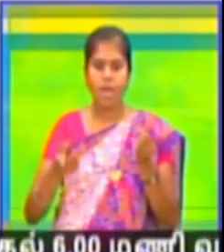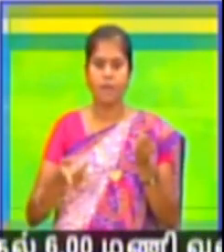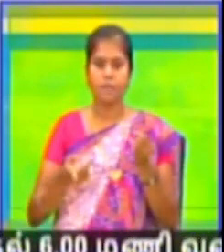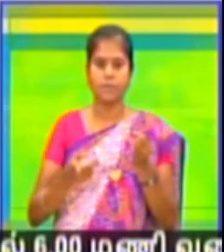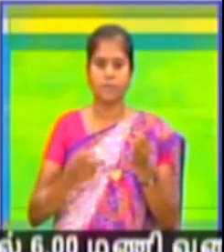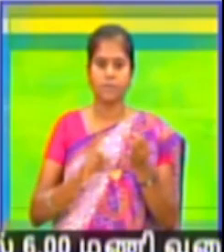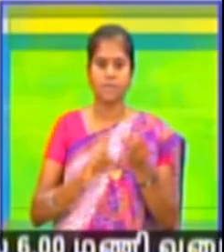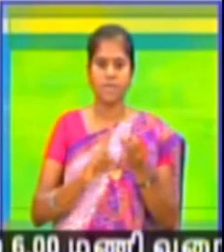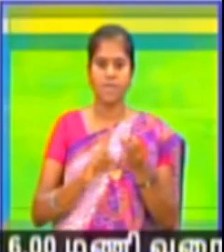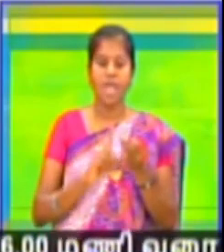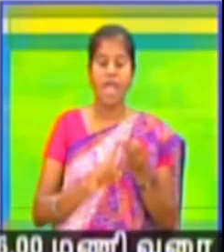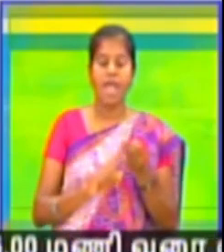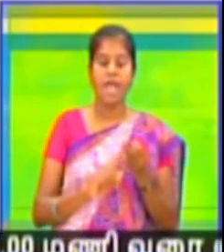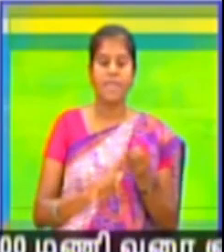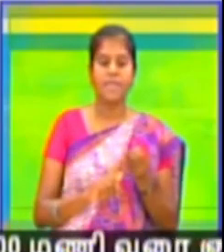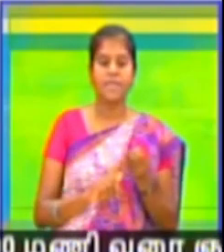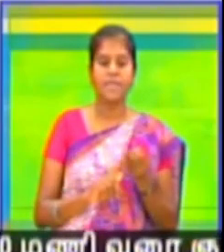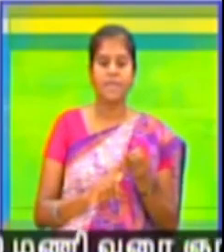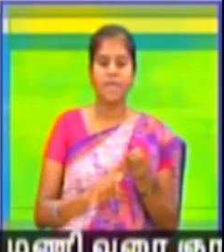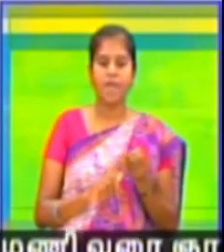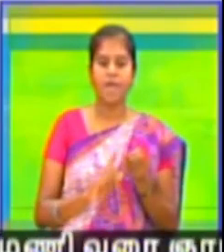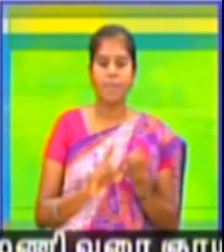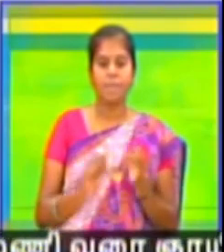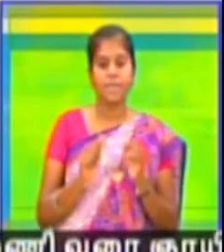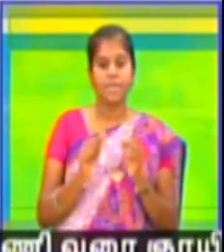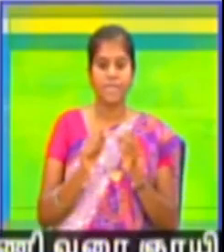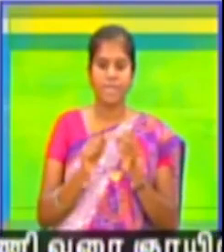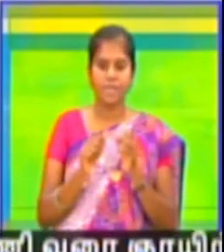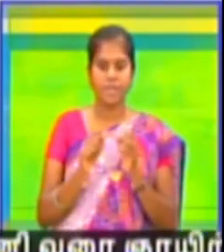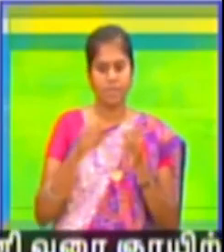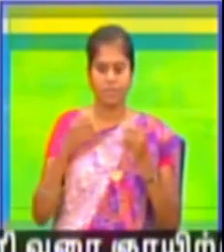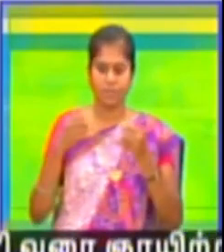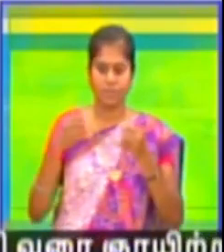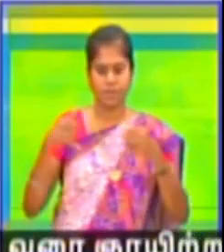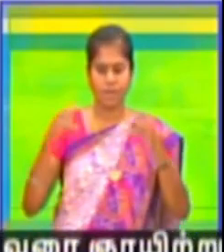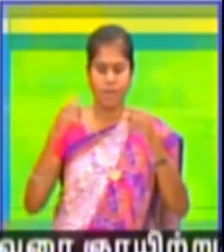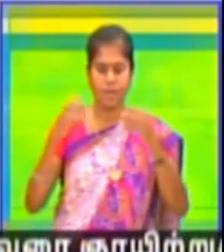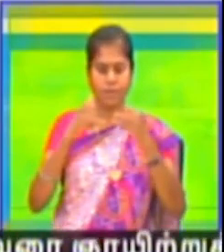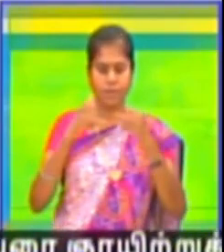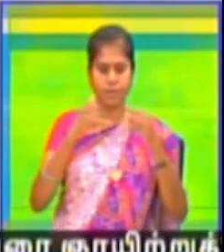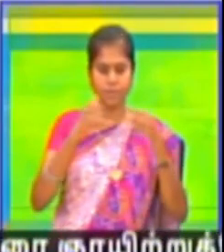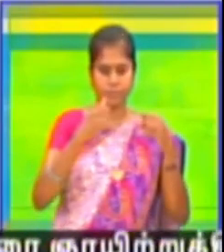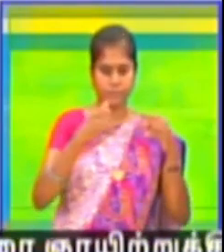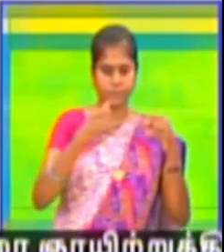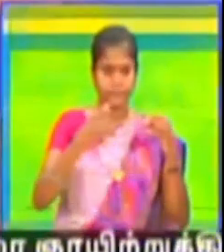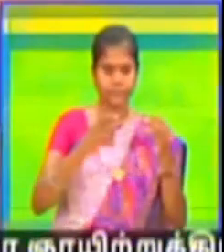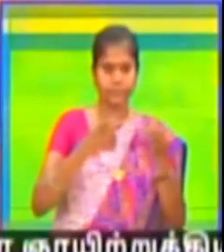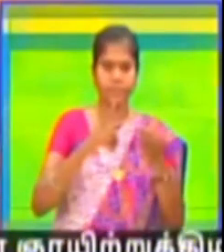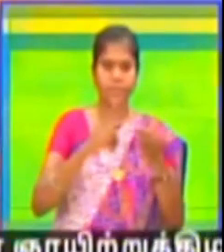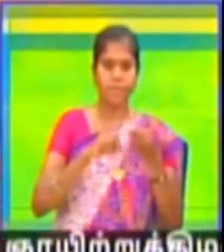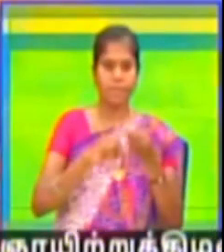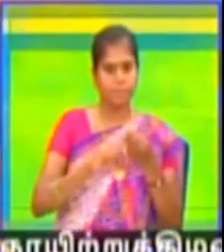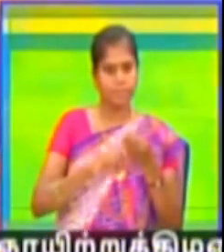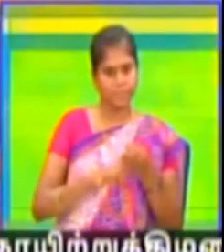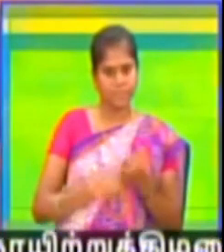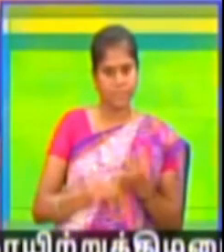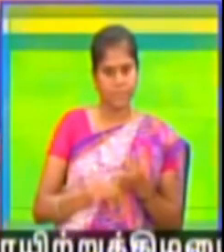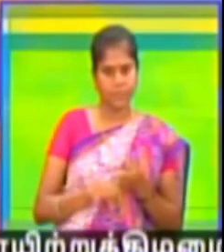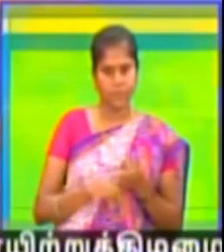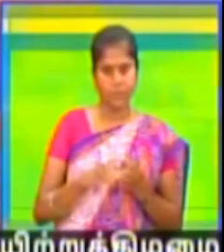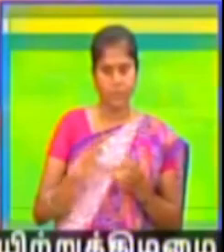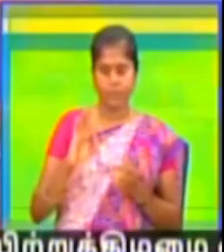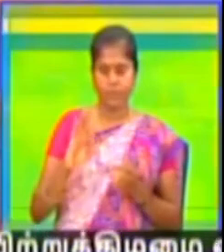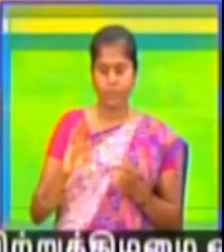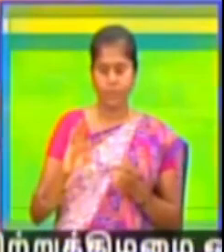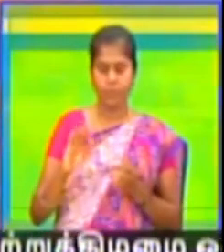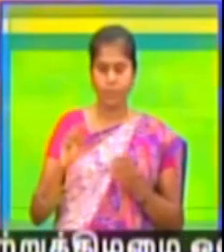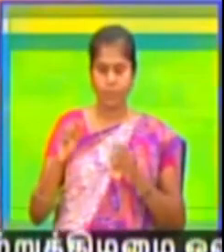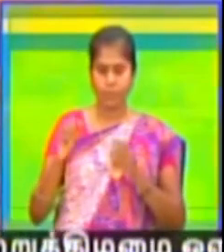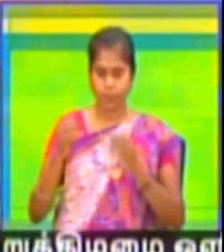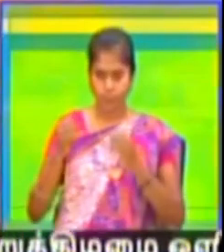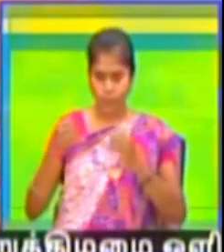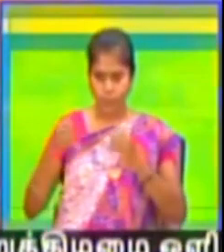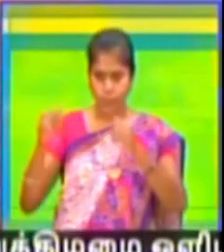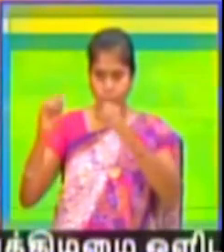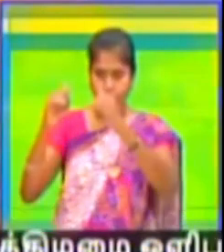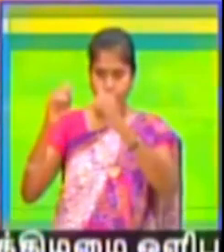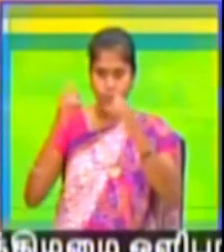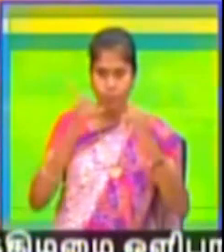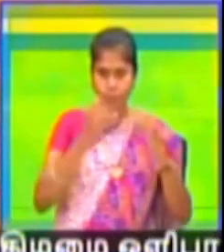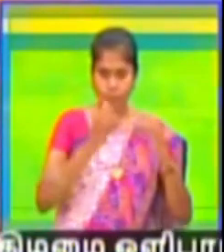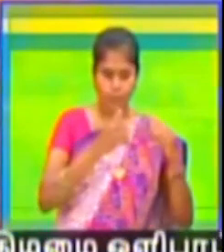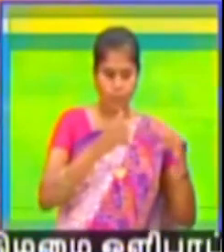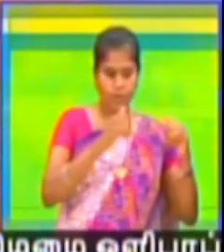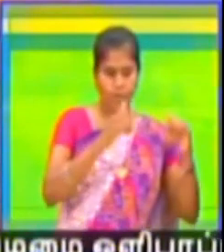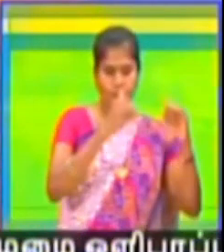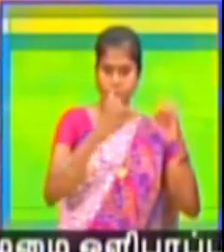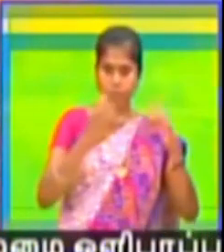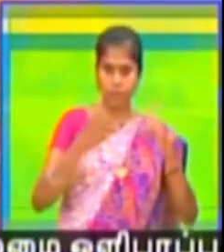அமெரிக்க நாடுகள், அதற்கு அடுத்தபடியா மெக்சிகோ. இந்த மூன்று நாடுகளும் வட